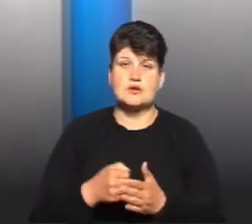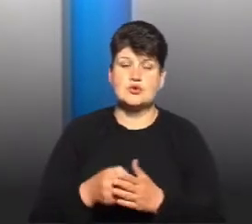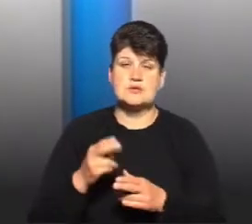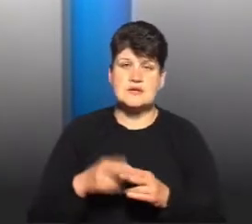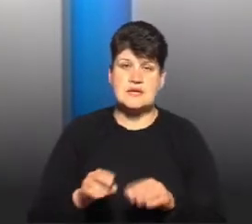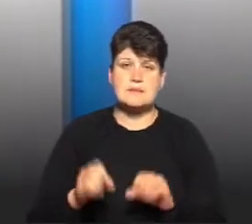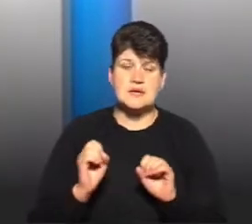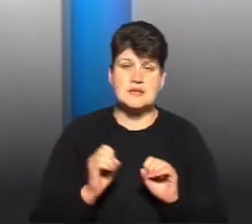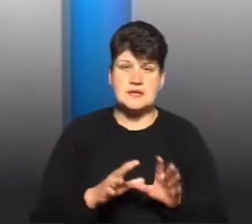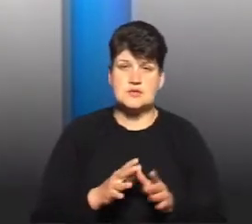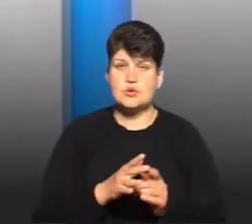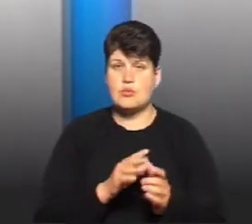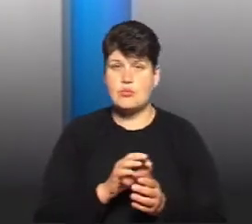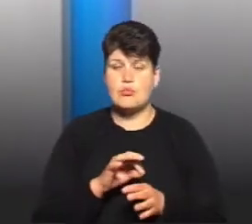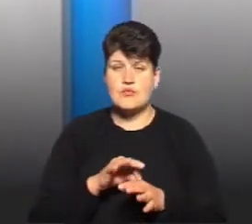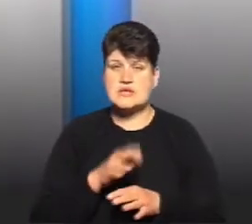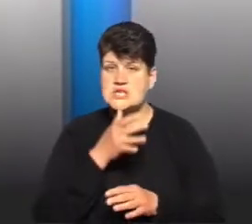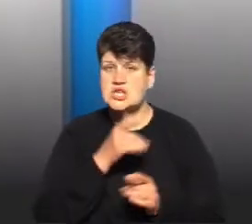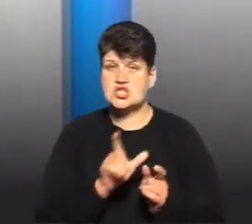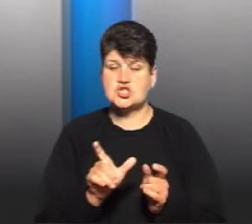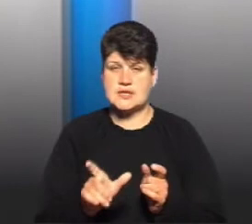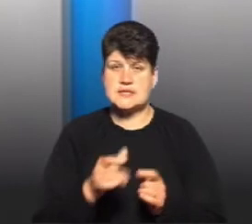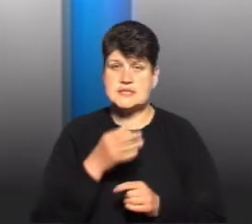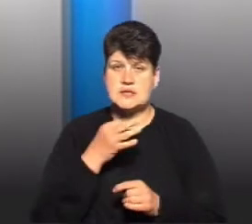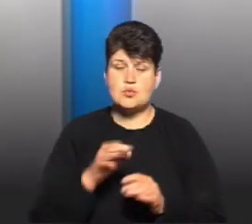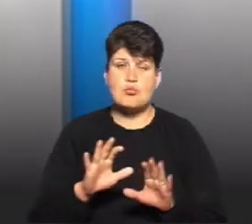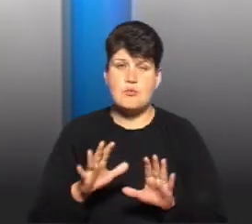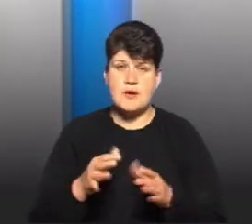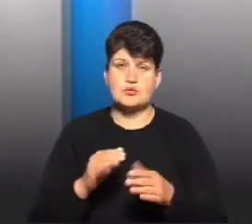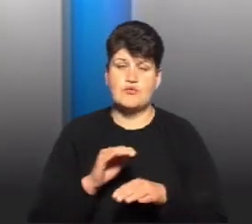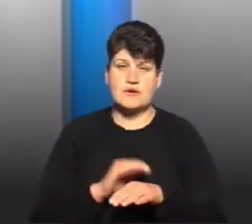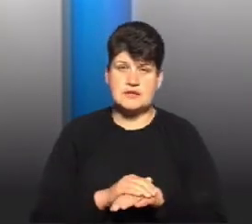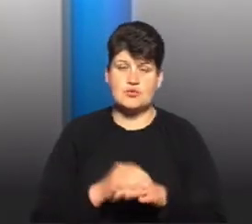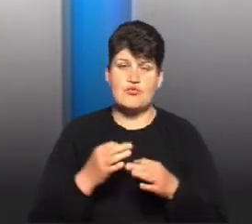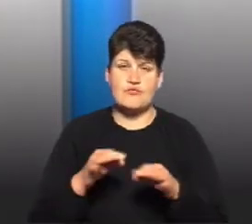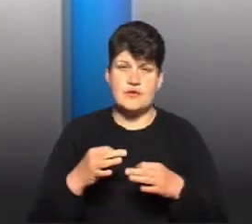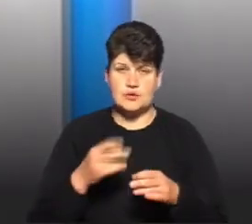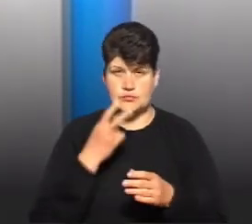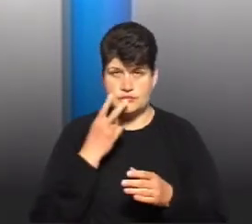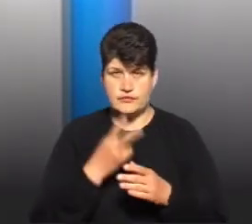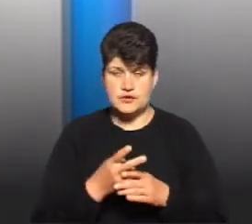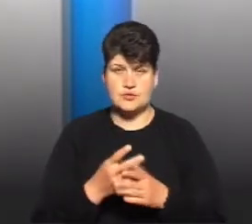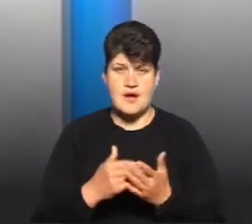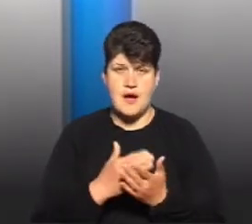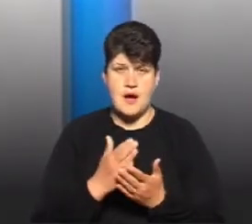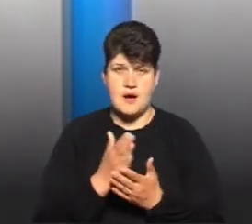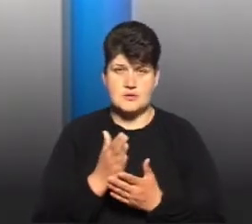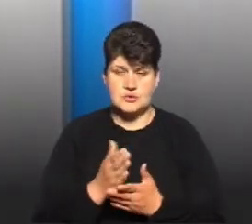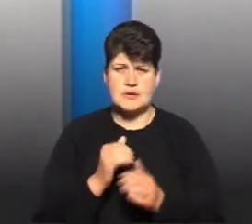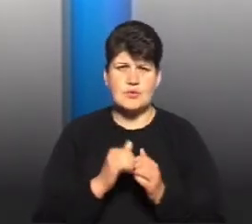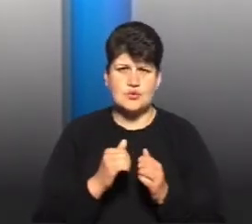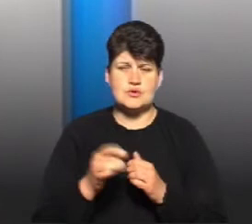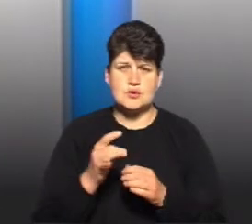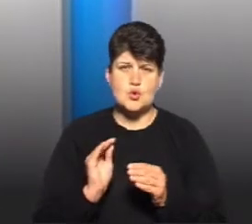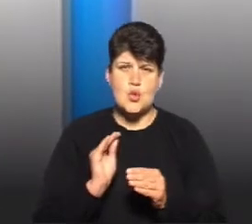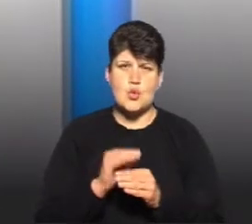проходить певний період часу. Я скажу, що з моменту, фактично, коли в вільному доступі стала публічна кадастрова карта, там з кожним разом додавались нові шари, і там